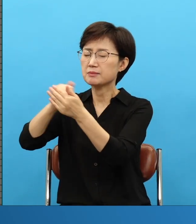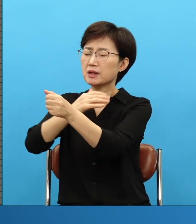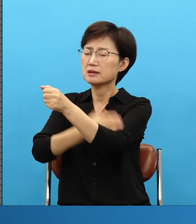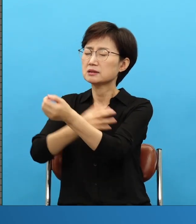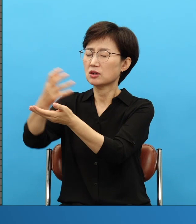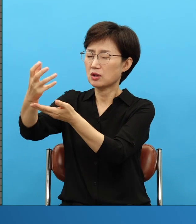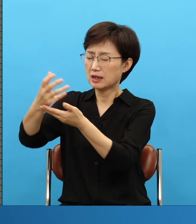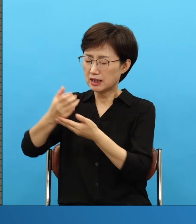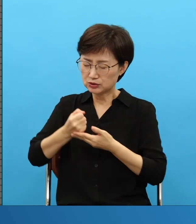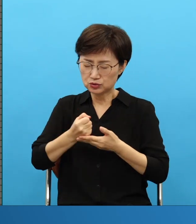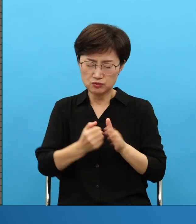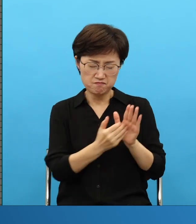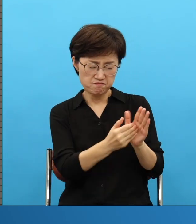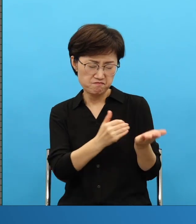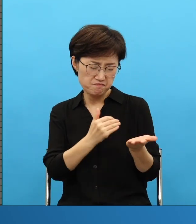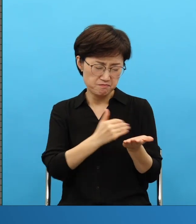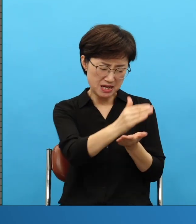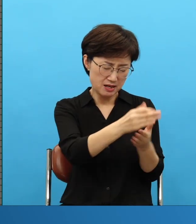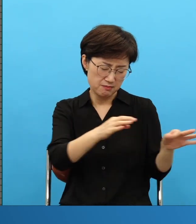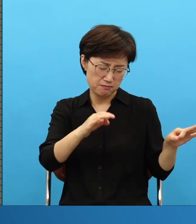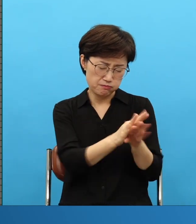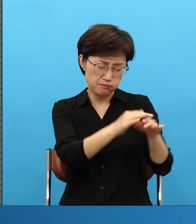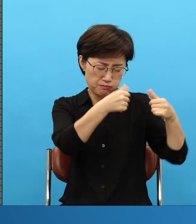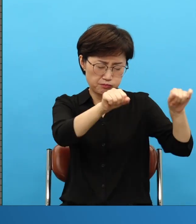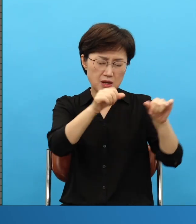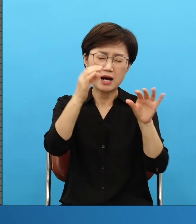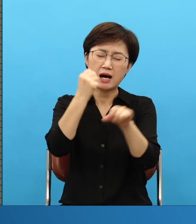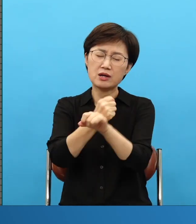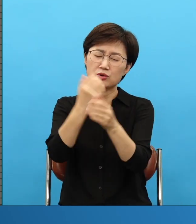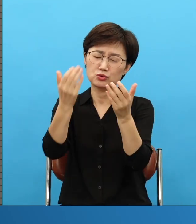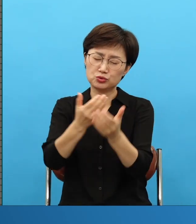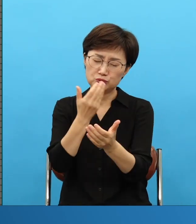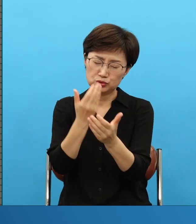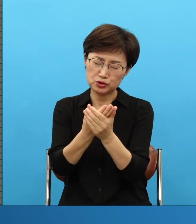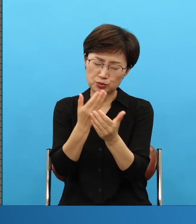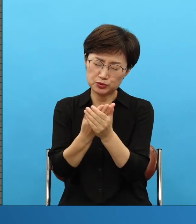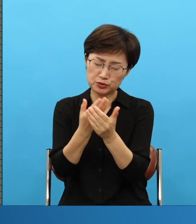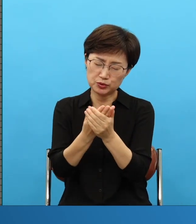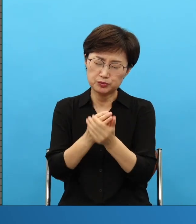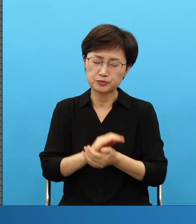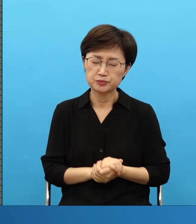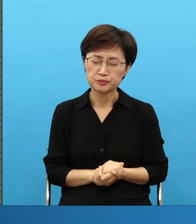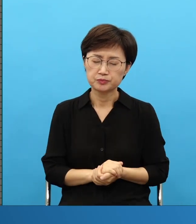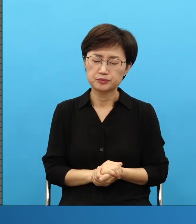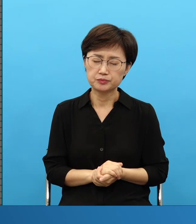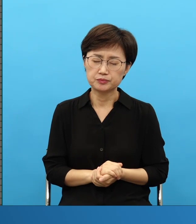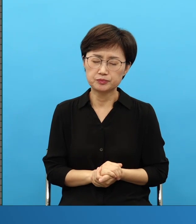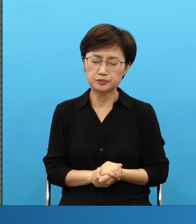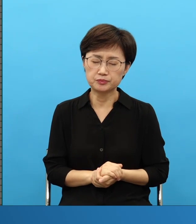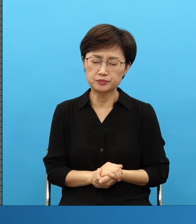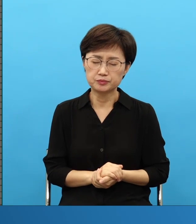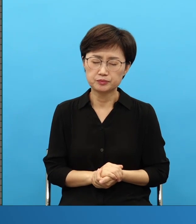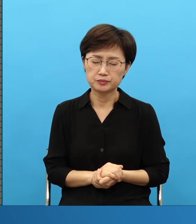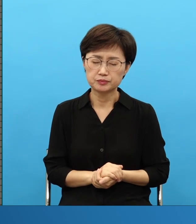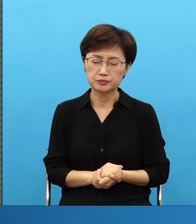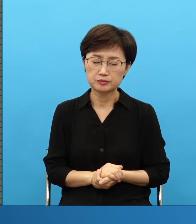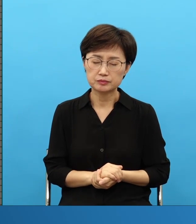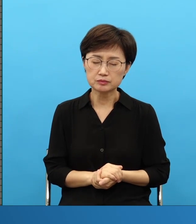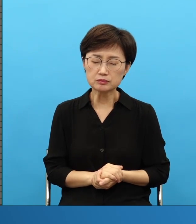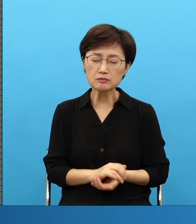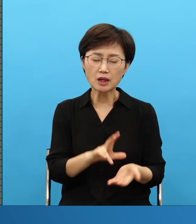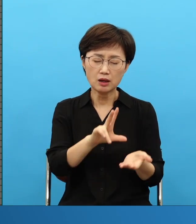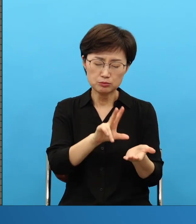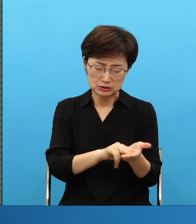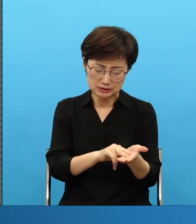믿습니다. We believe that Satan's partisan of poverty, illness, powerlessness will be completely broken down by the power of God that breaks every stronghold. 문제와